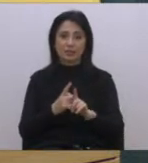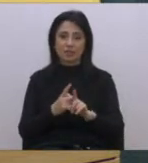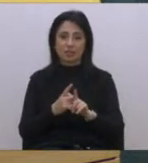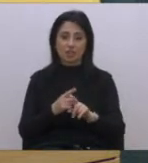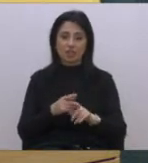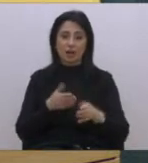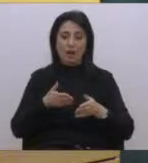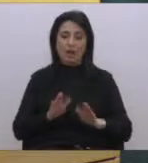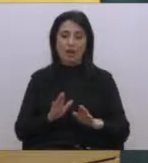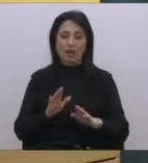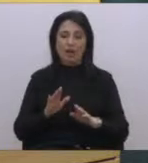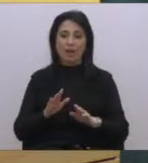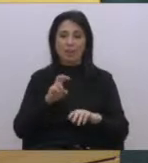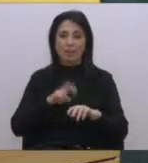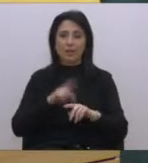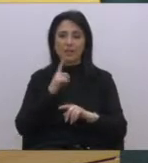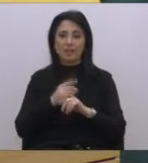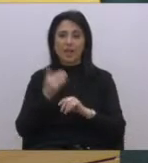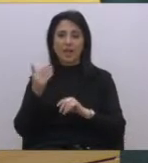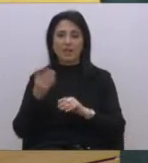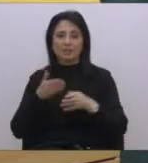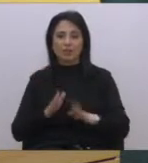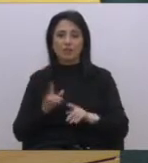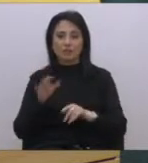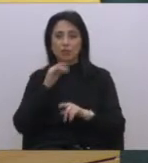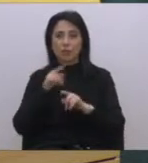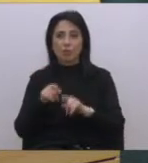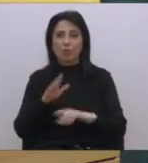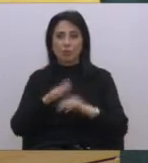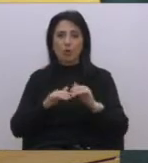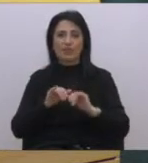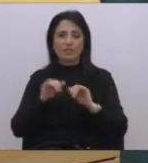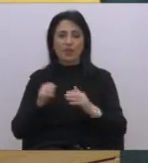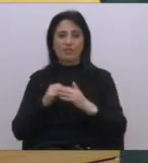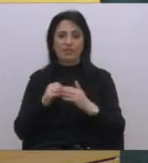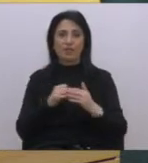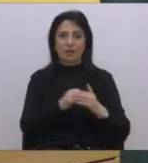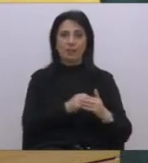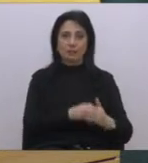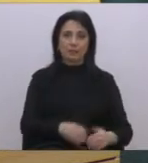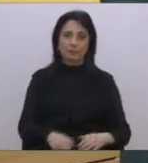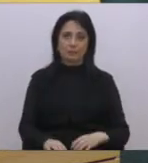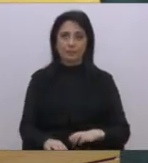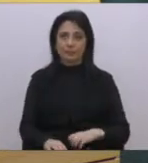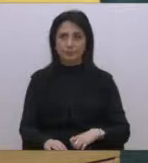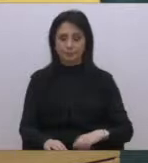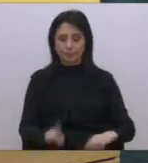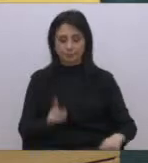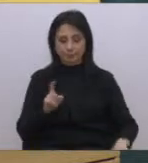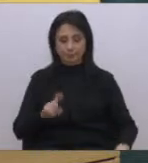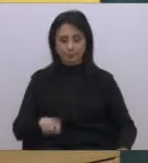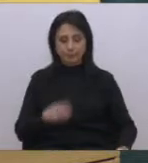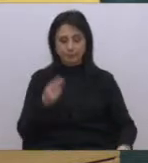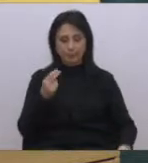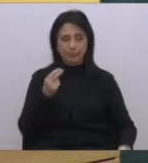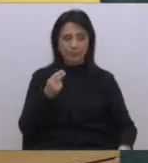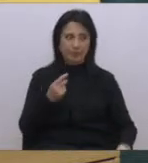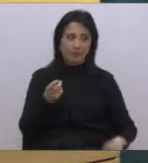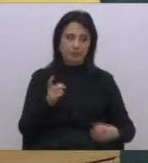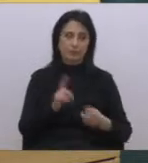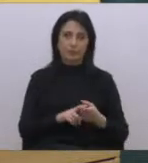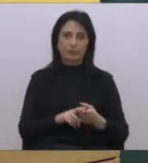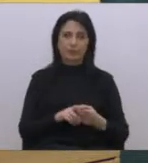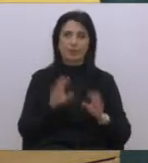anectas mii ces profesiul ganui tarabis și amgomi profesiul ganui tarabis șesat zlebloba. Rachel Heba Pina surzegavle